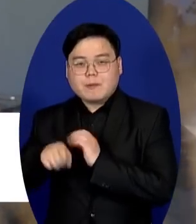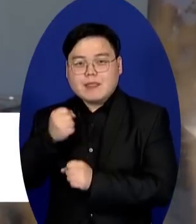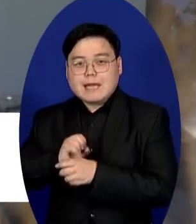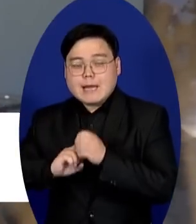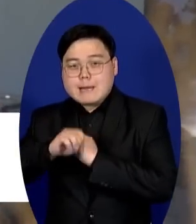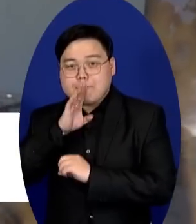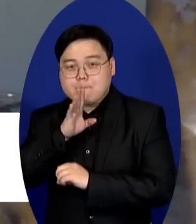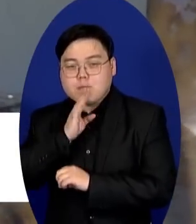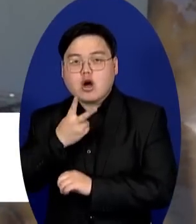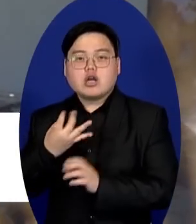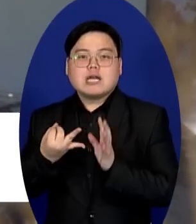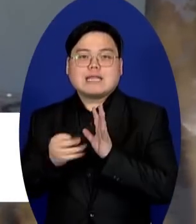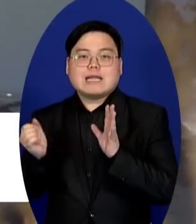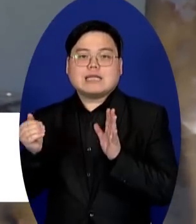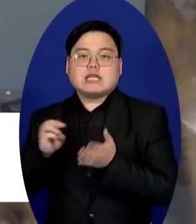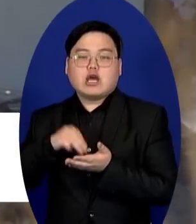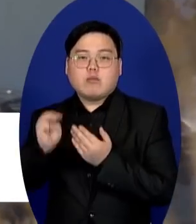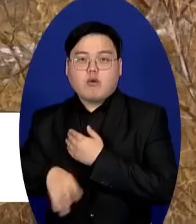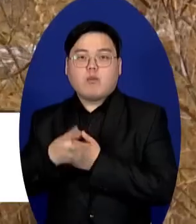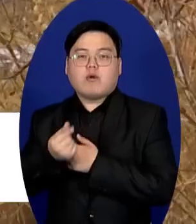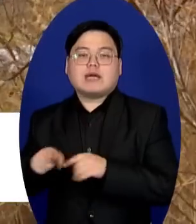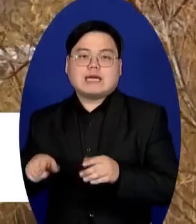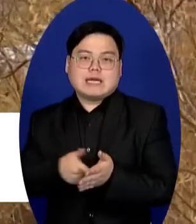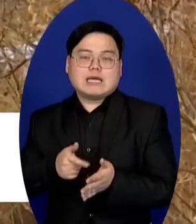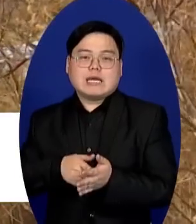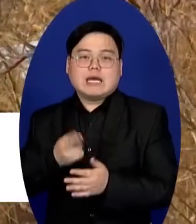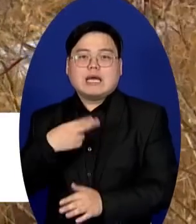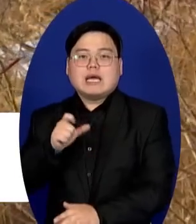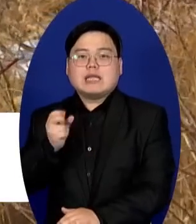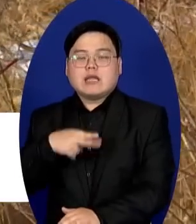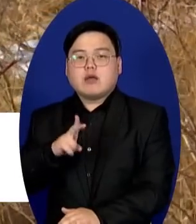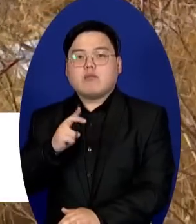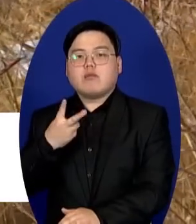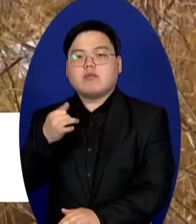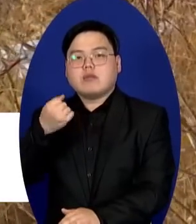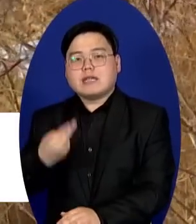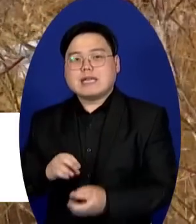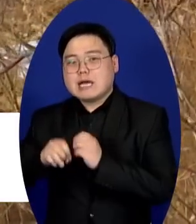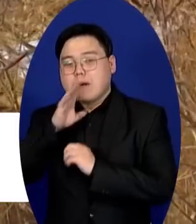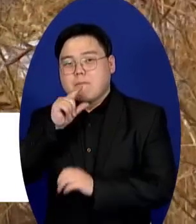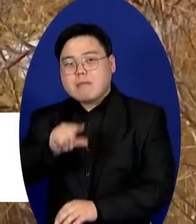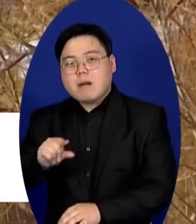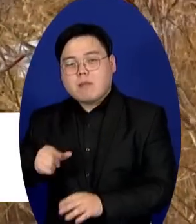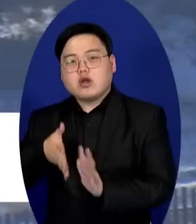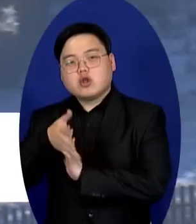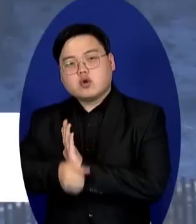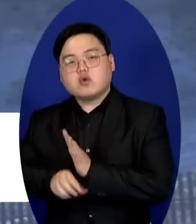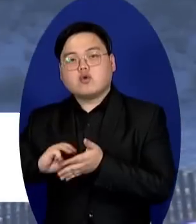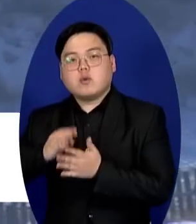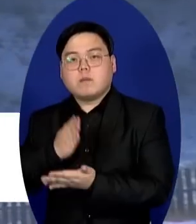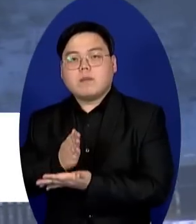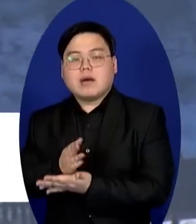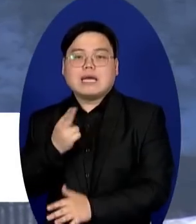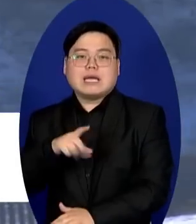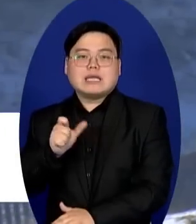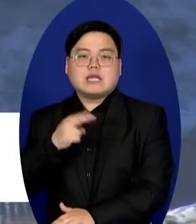гүйцэтгэхэд 270 орчим тэрбум төгрөг шаардлагатай юм байна. Дэд бүтцийг тэлэхэд баг багаар төсөв төлөвлөж эхэлснийг тэрээр онцолсон. Харин дэд